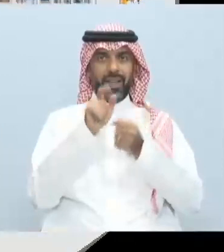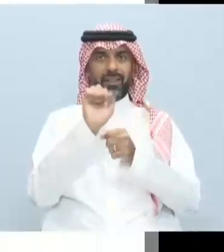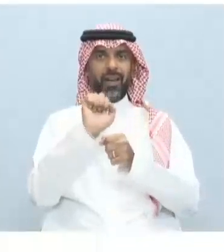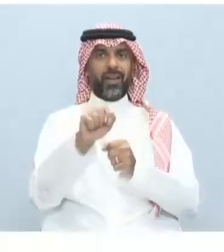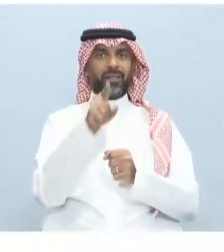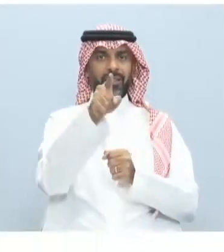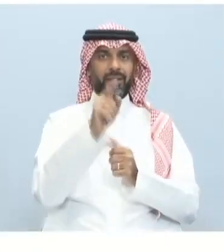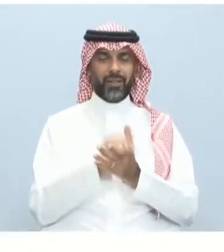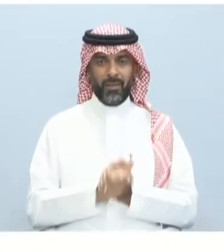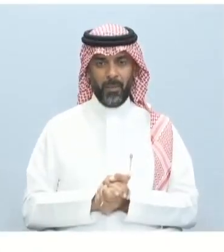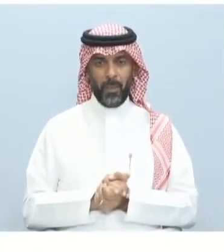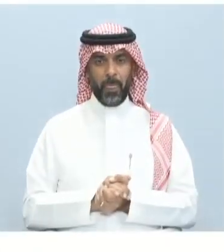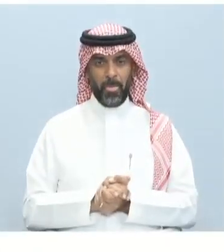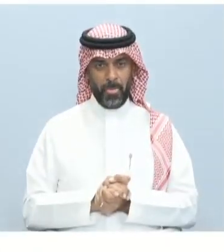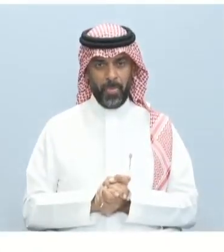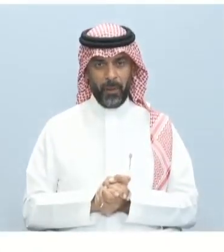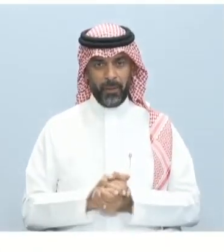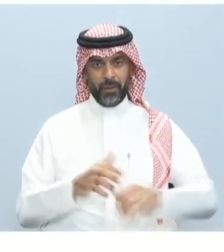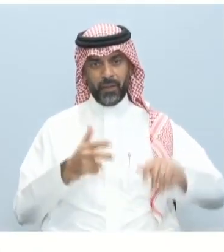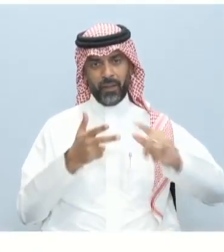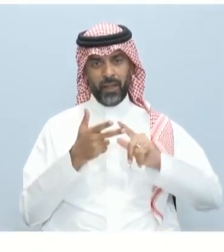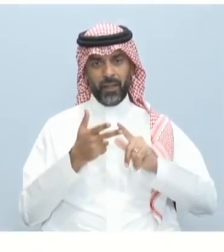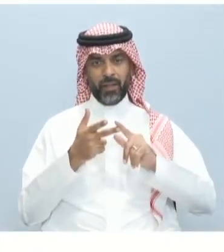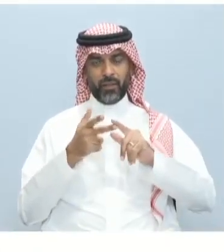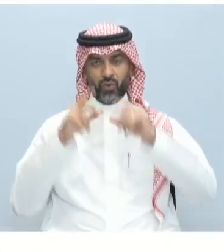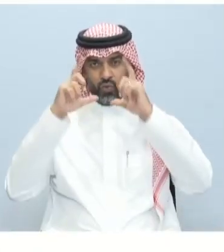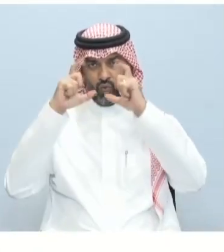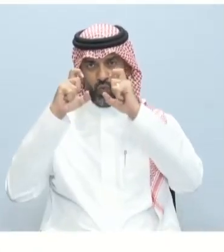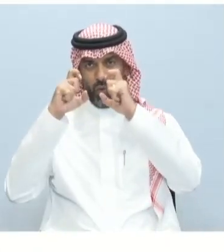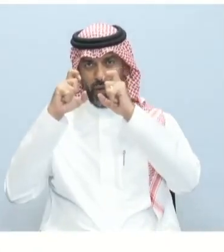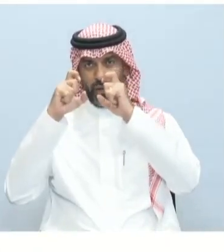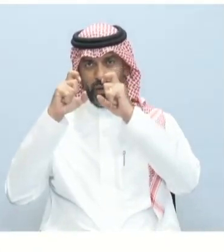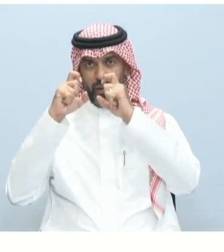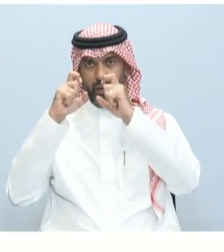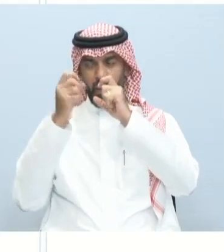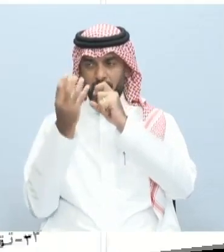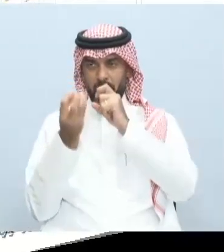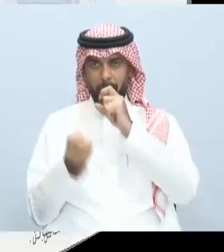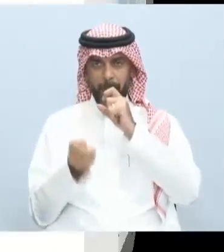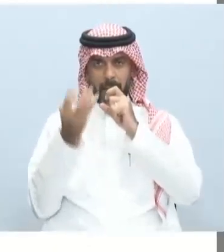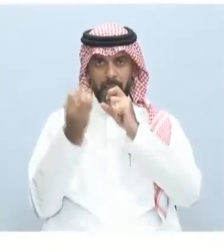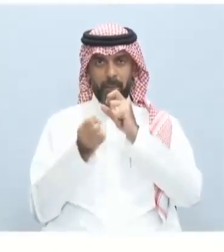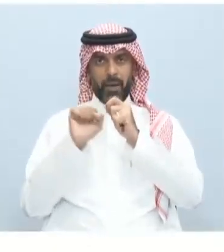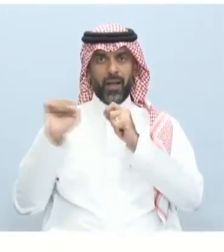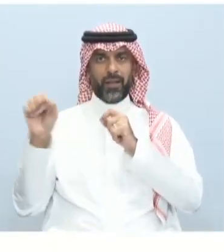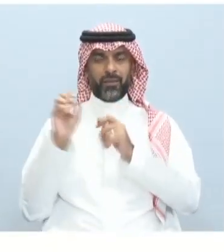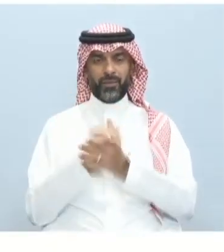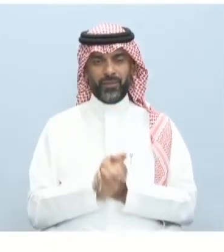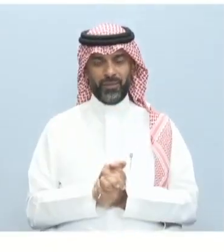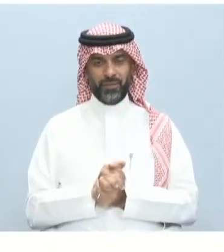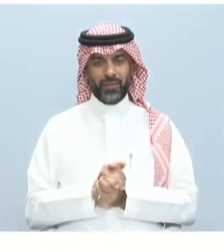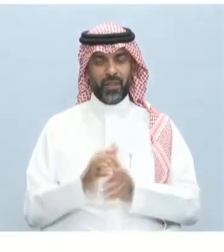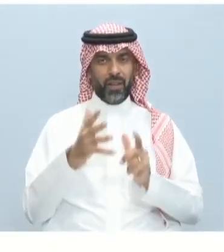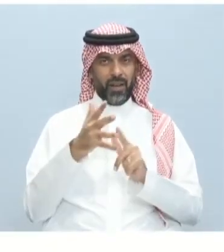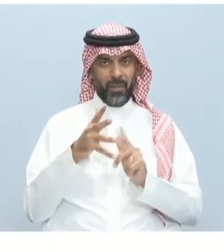المواصلات. ثالثا تحميل الصور كمظاهر للكائن. رابعا